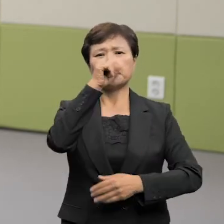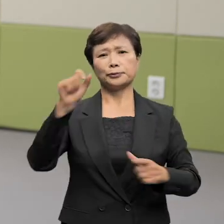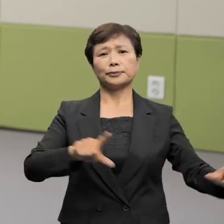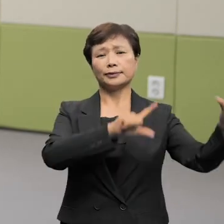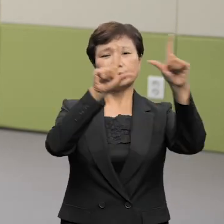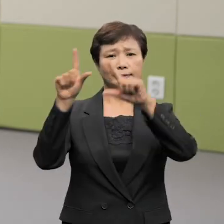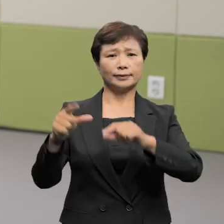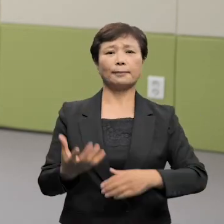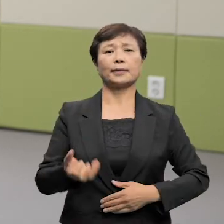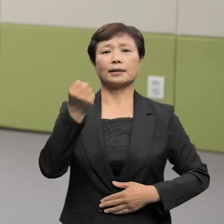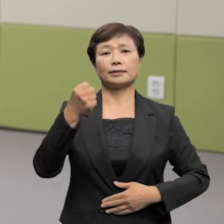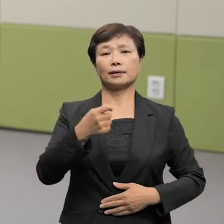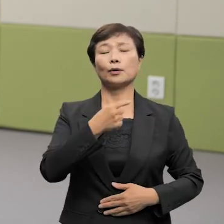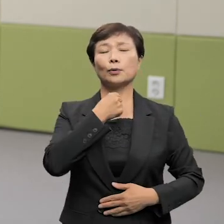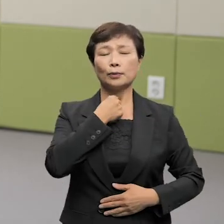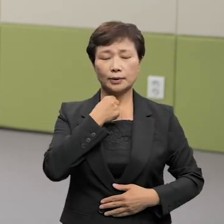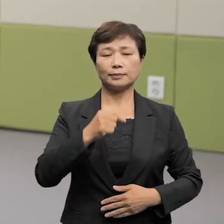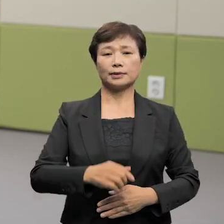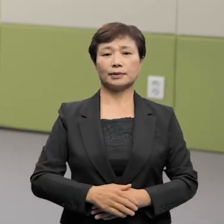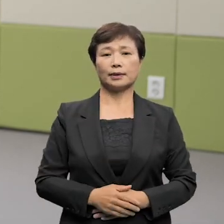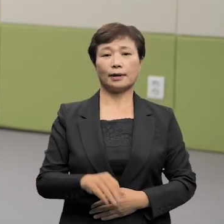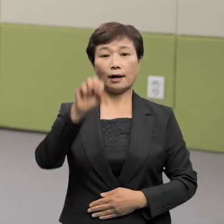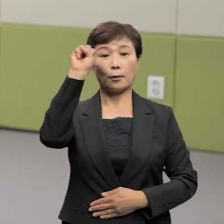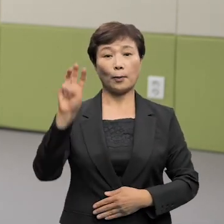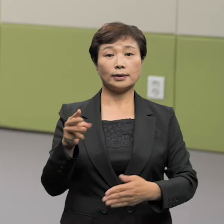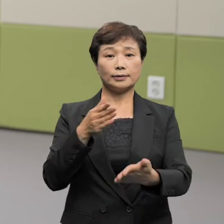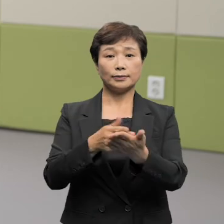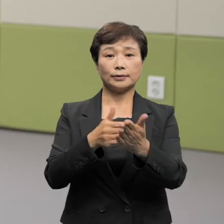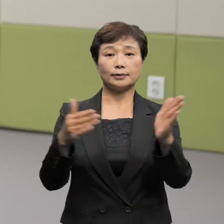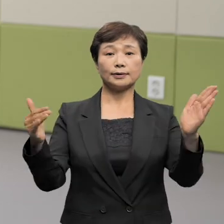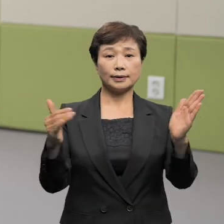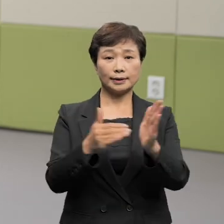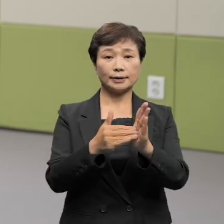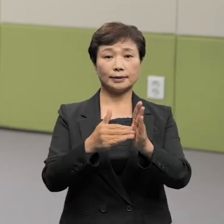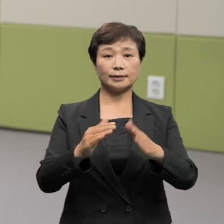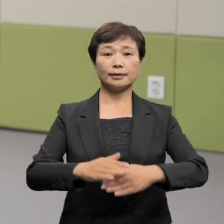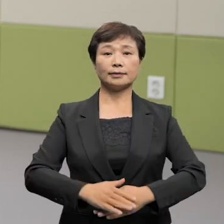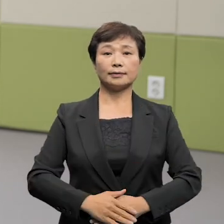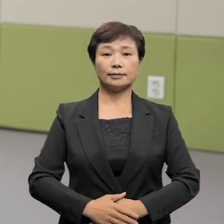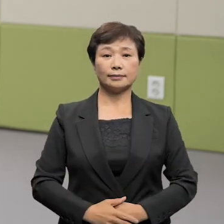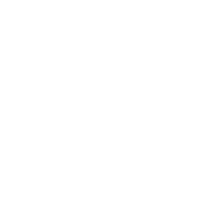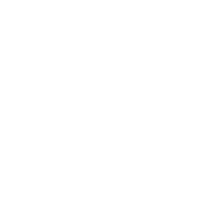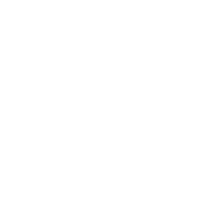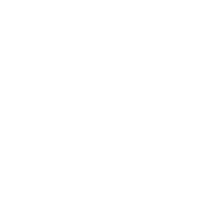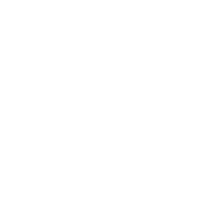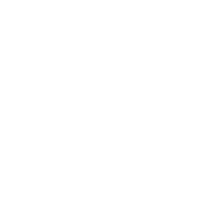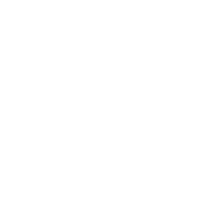바라봅니다. 인공지능 중심 도시에서 헬로 광주 정지현입니다.